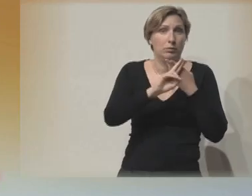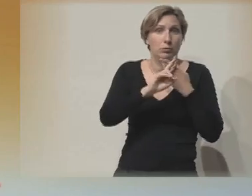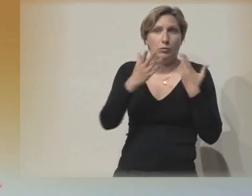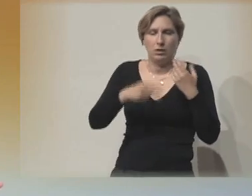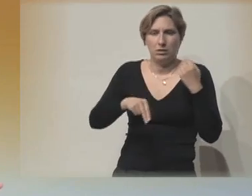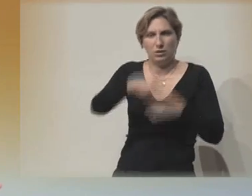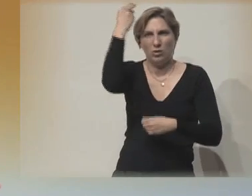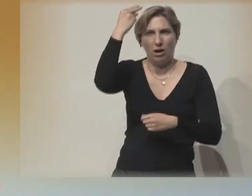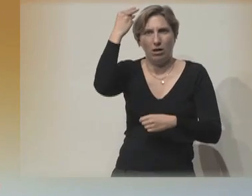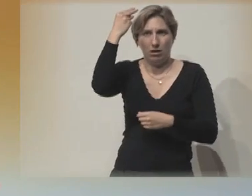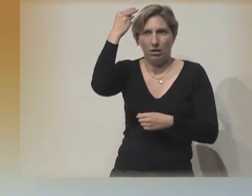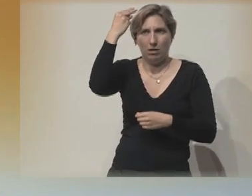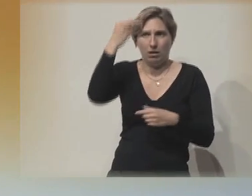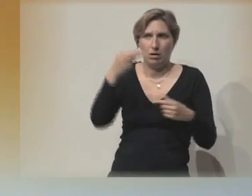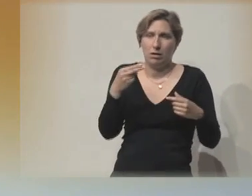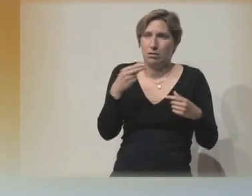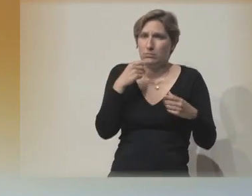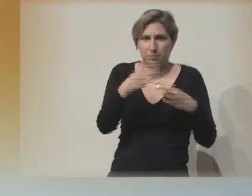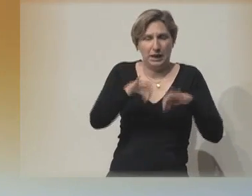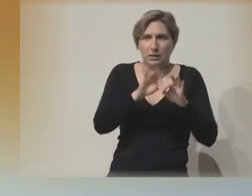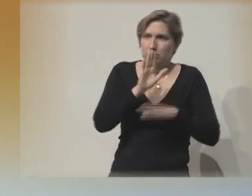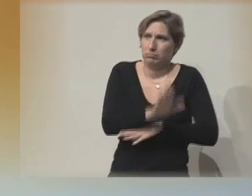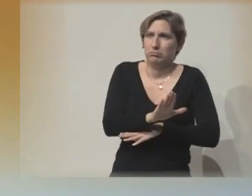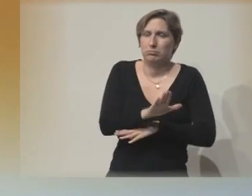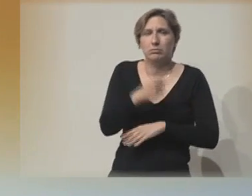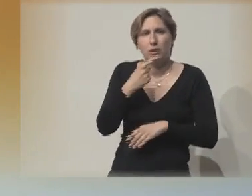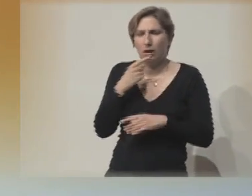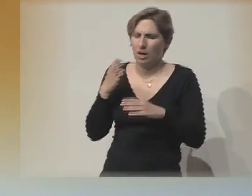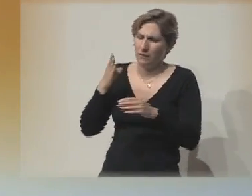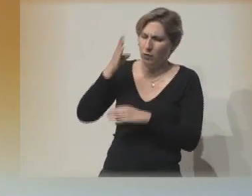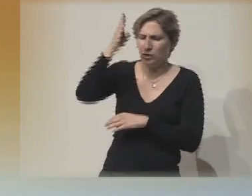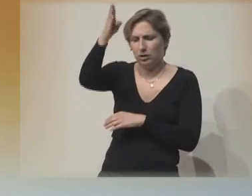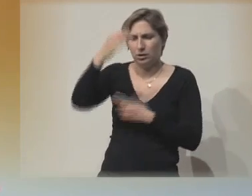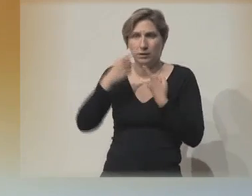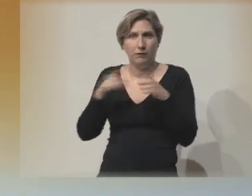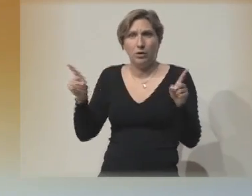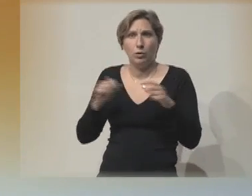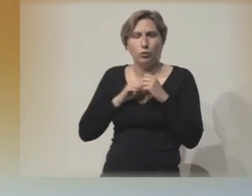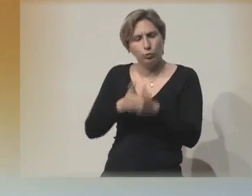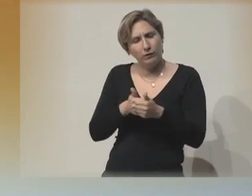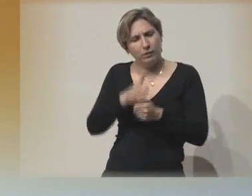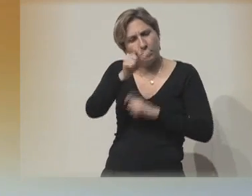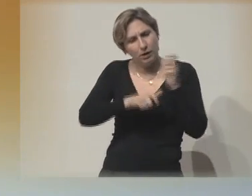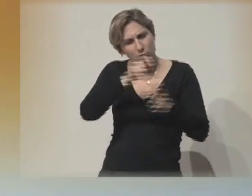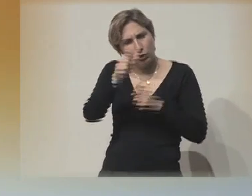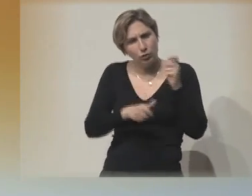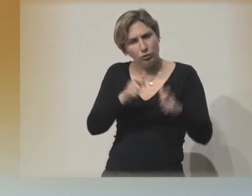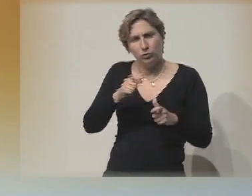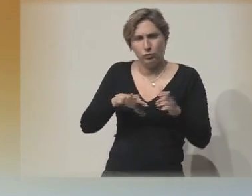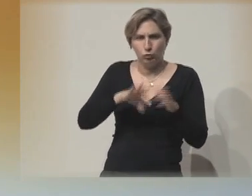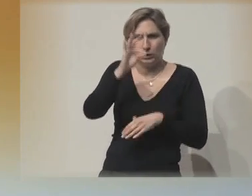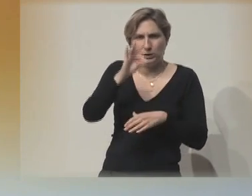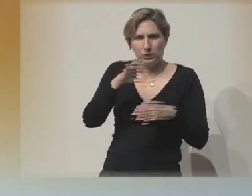réponse nationale. L'avenir ne sera pas le même selon les dirigeants nationaux que les peuples se